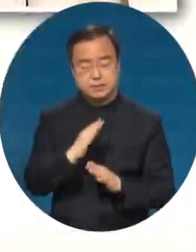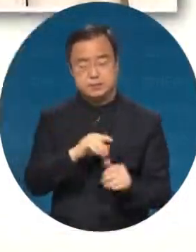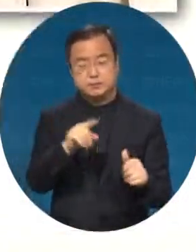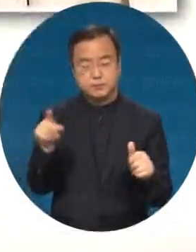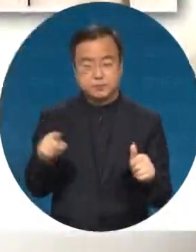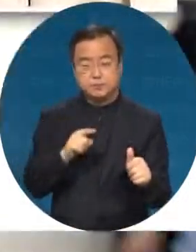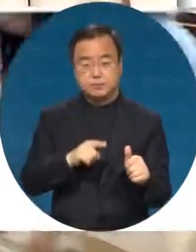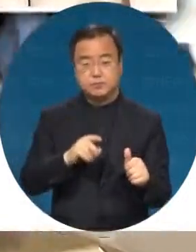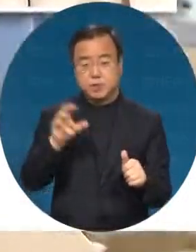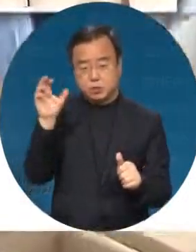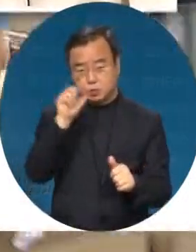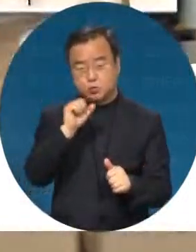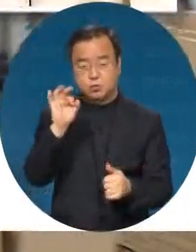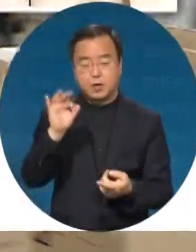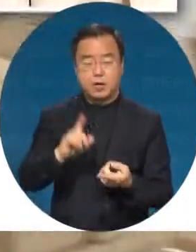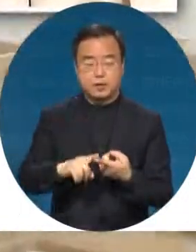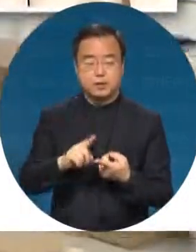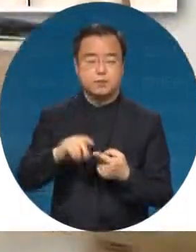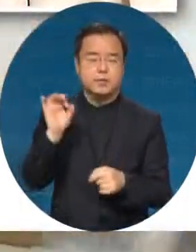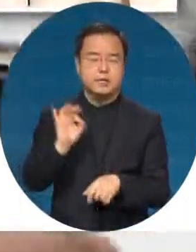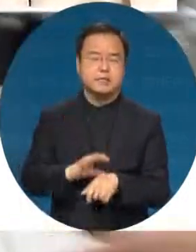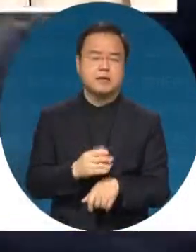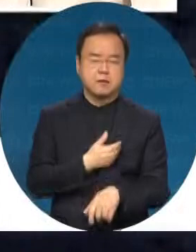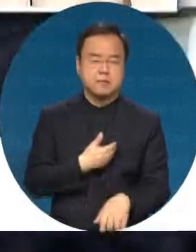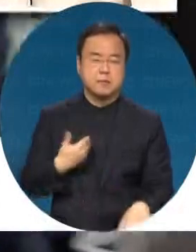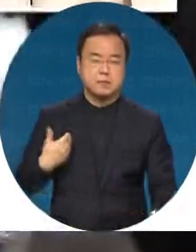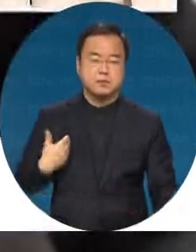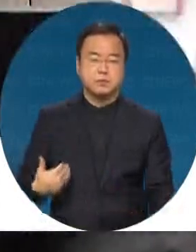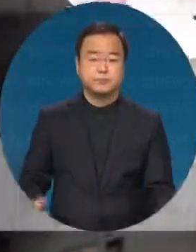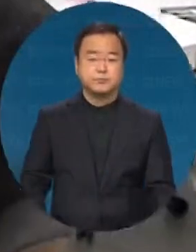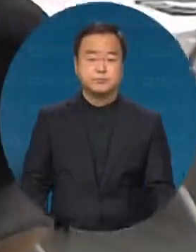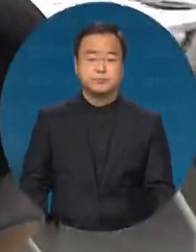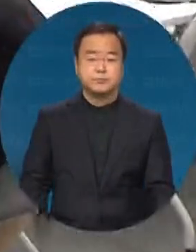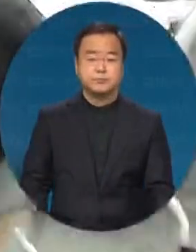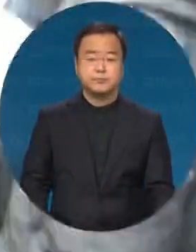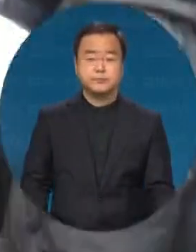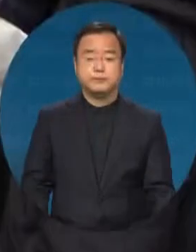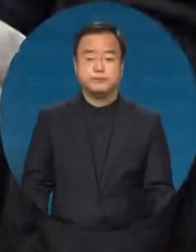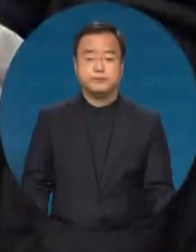가격에 구매를 할 수 있어서 만족했다고 듣고 있습니다